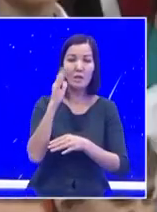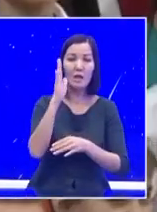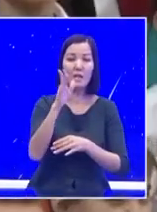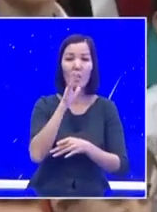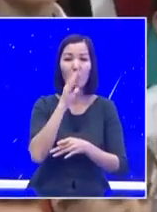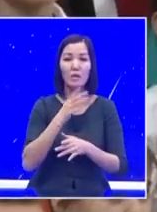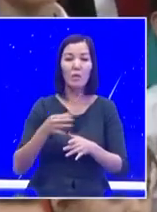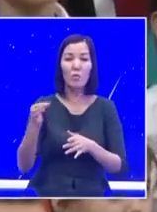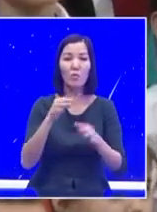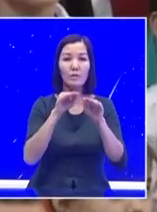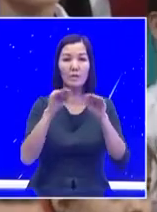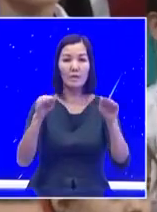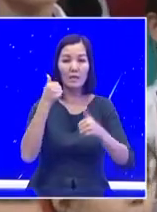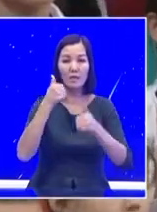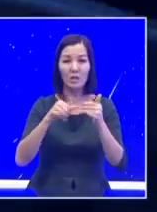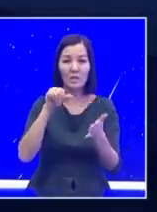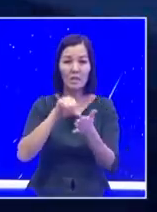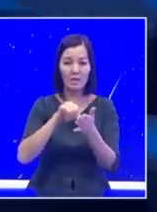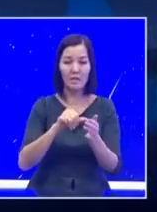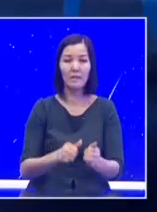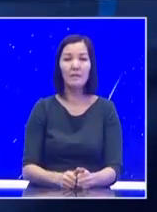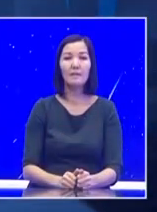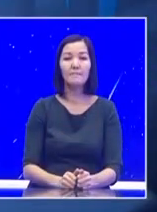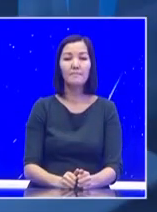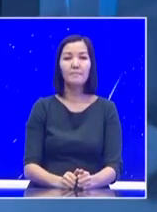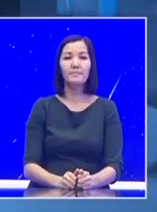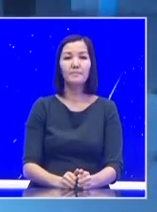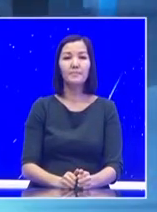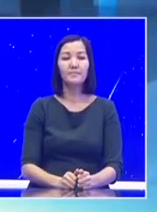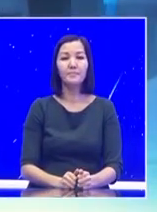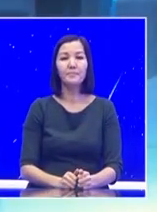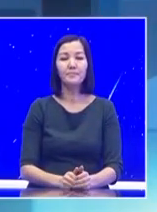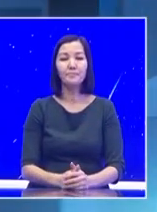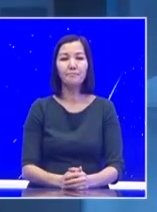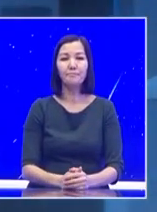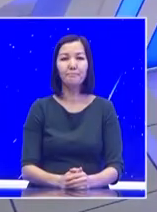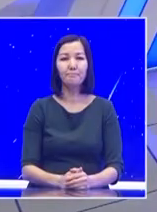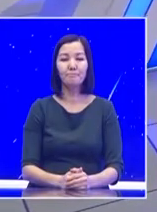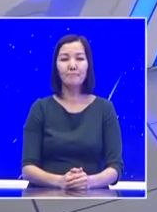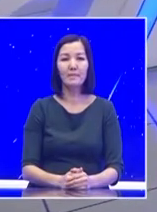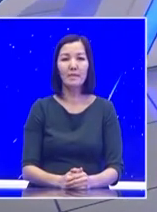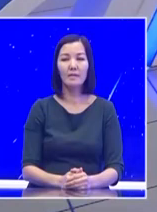уақытта облыстық деңгейде бақ сынайтын болады. Мадина Берқызы, Абзал Нүсіпов, Жетісу телеарнасы.